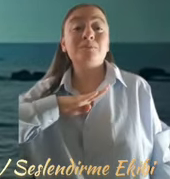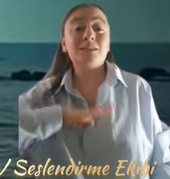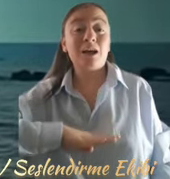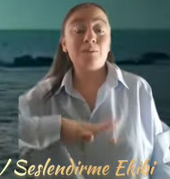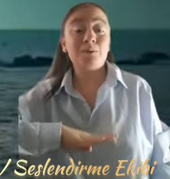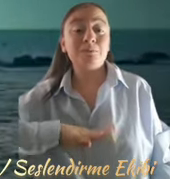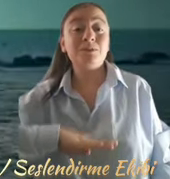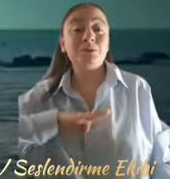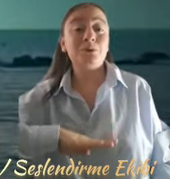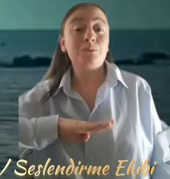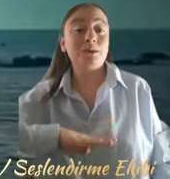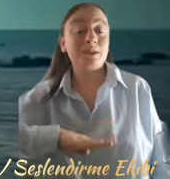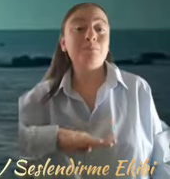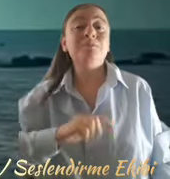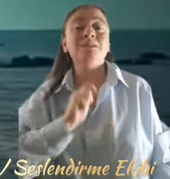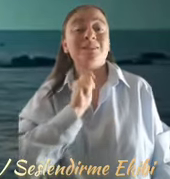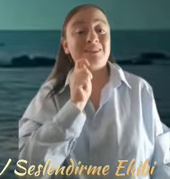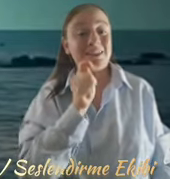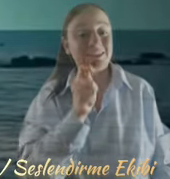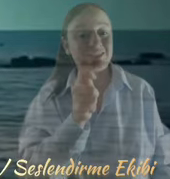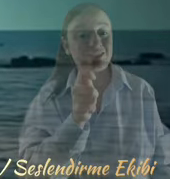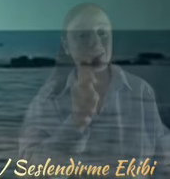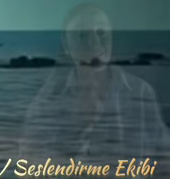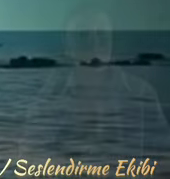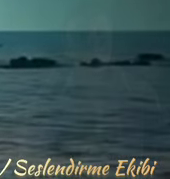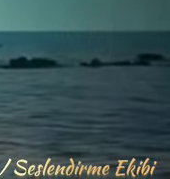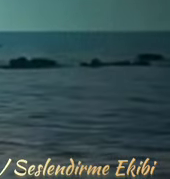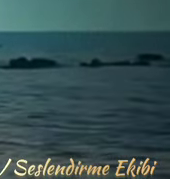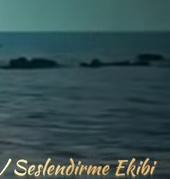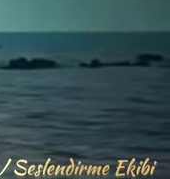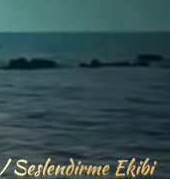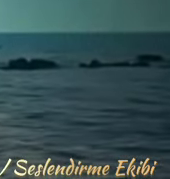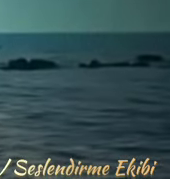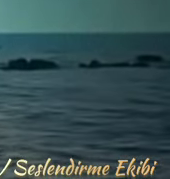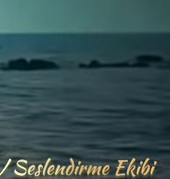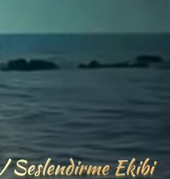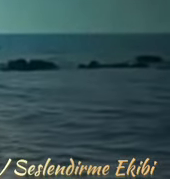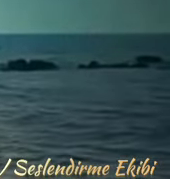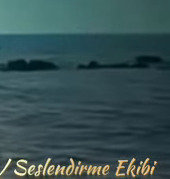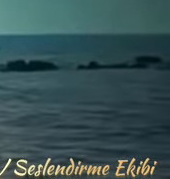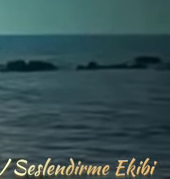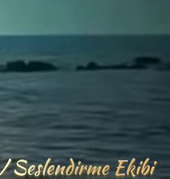Taşıyamam, gömerim sabrıma derince.